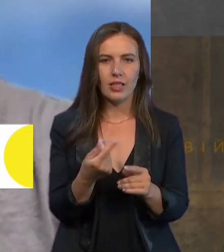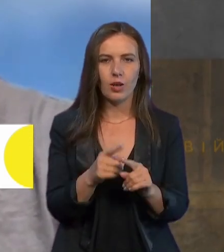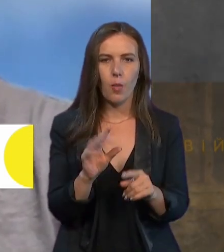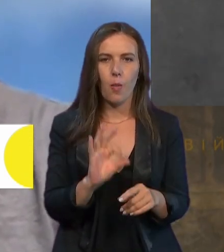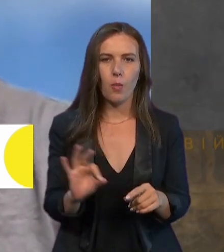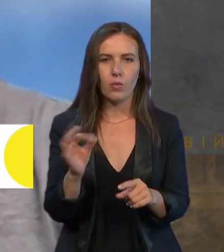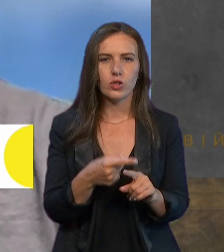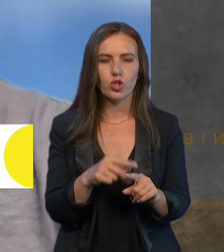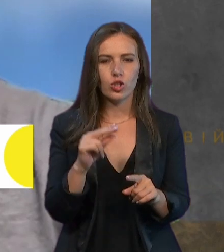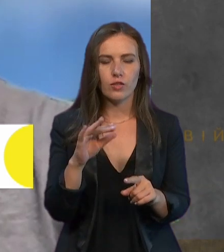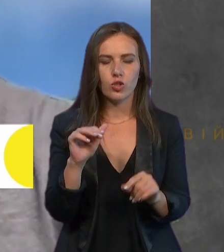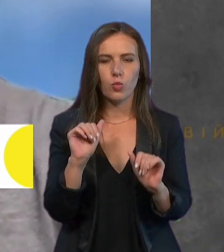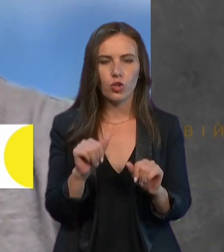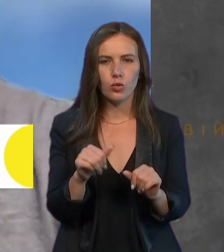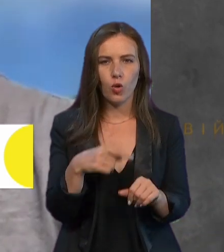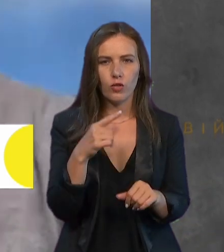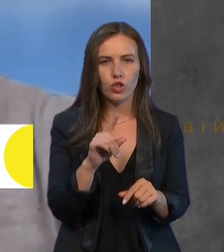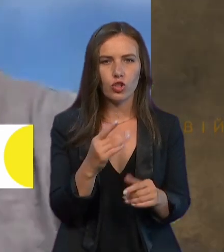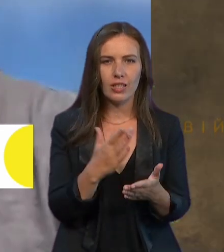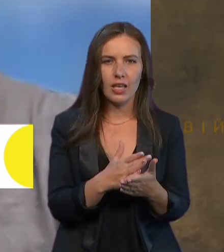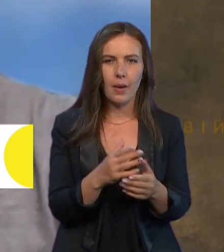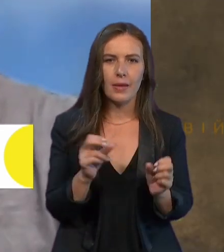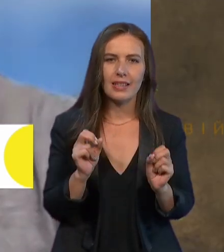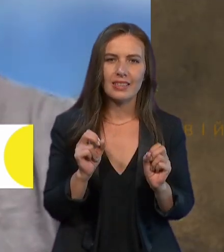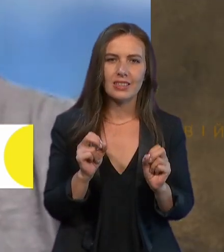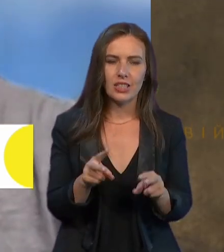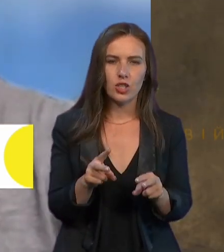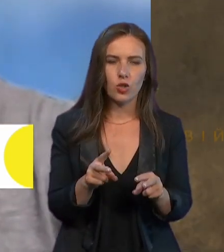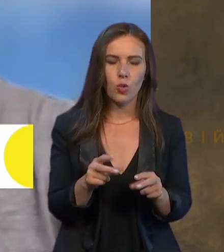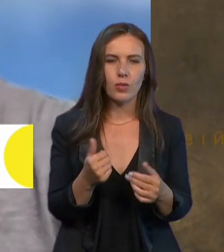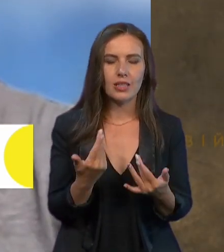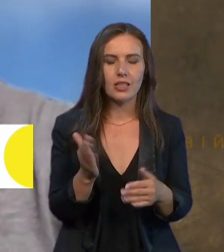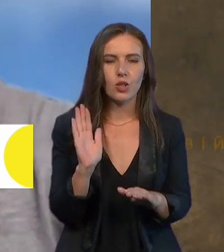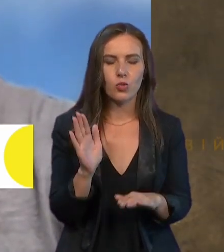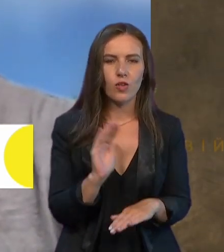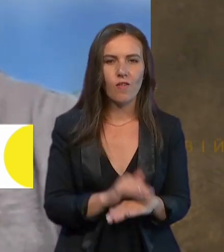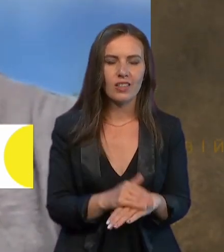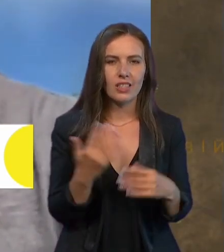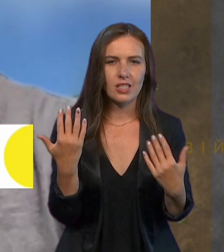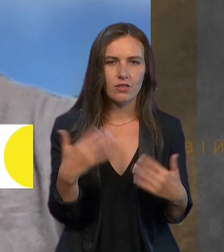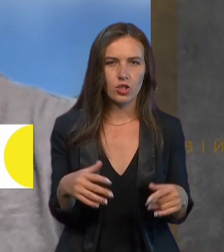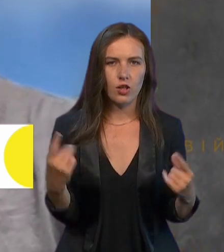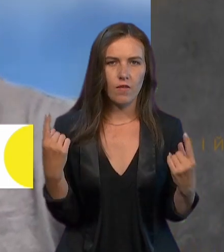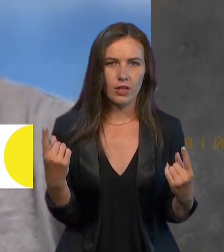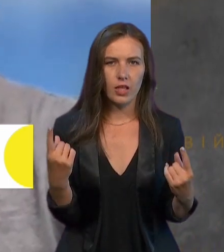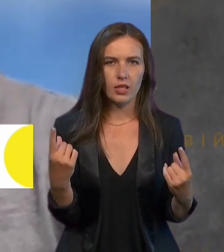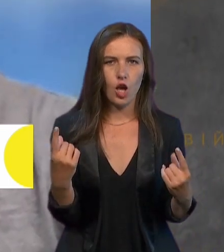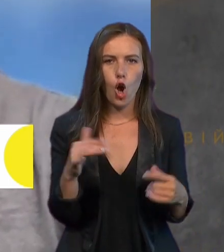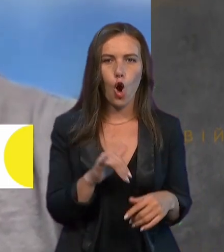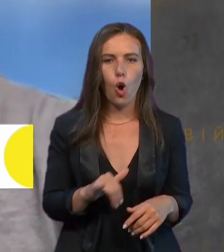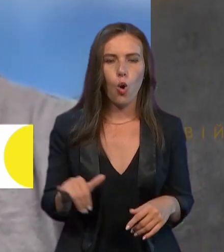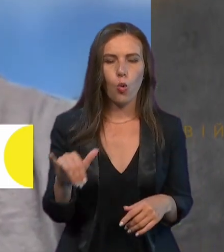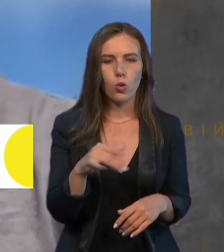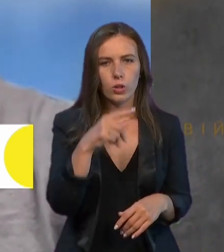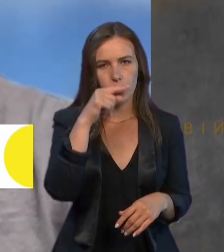можемо зараз говорити, що вона є під ризиком. Наскільки будуть фактичні втрати великі і куди саме